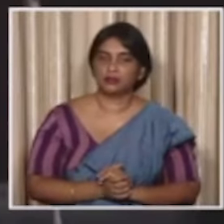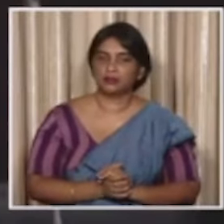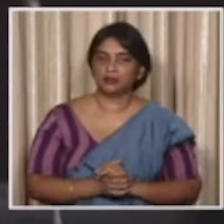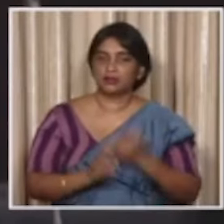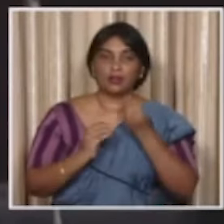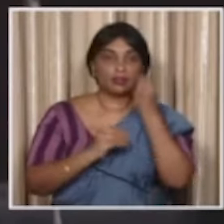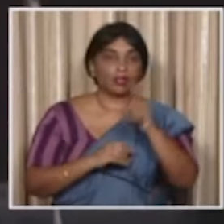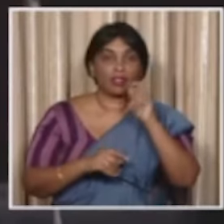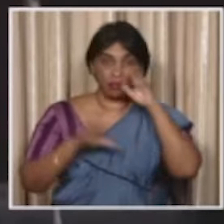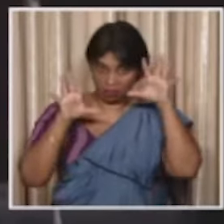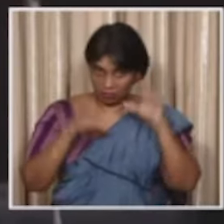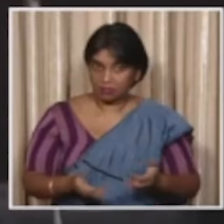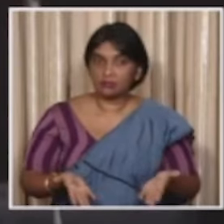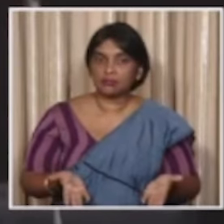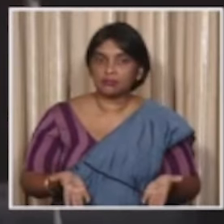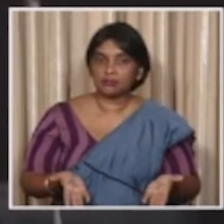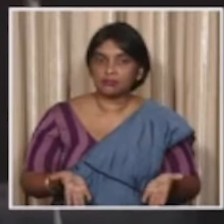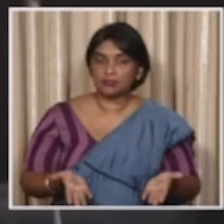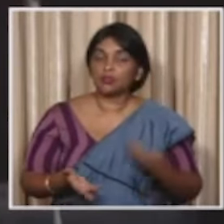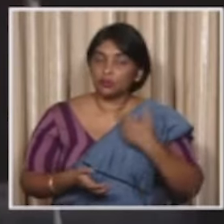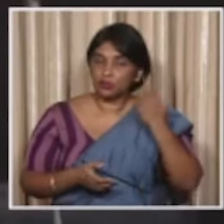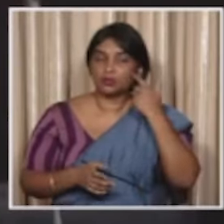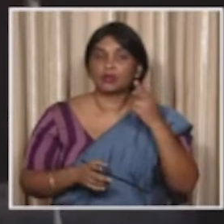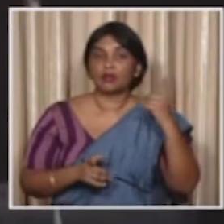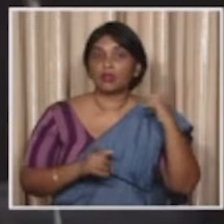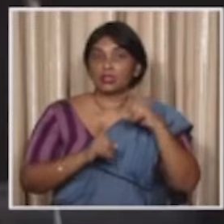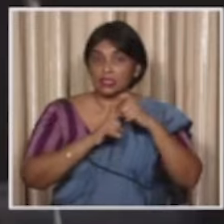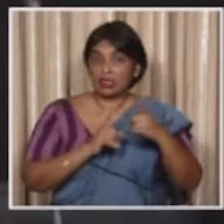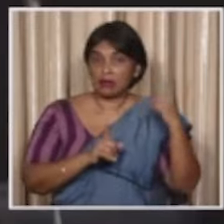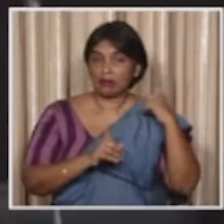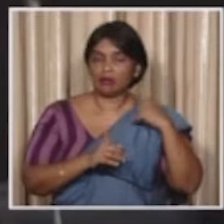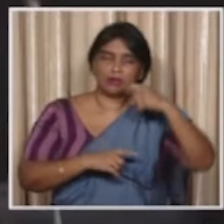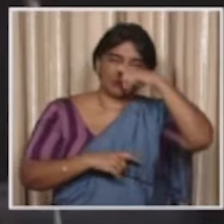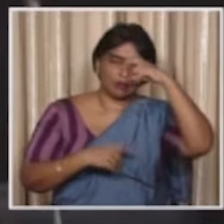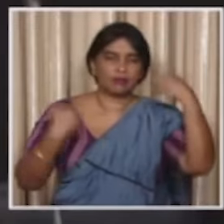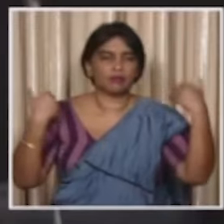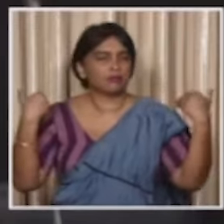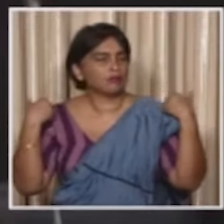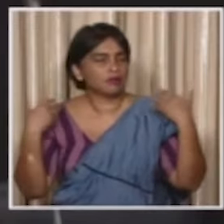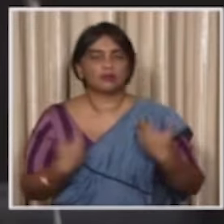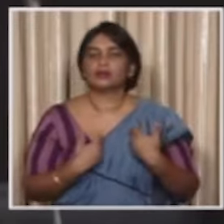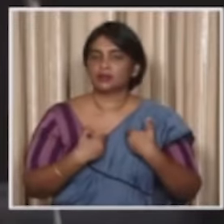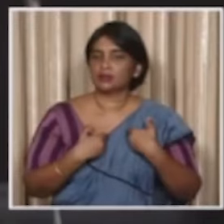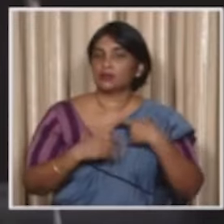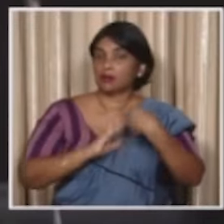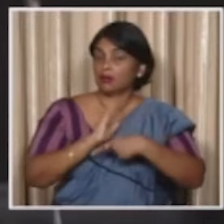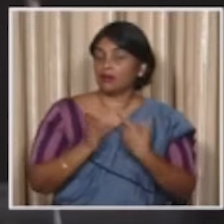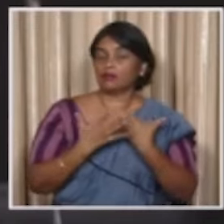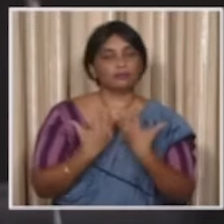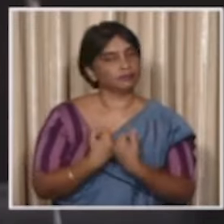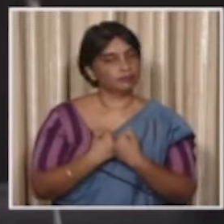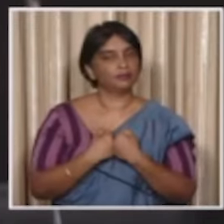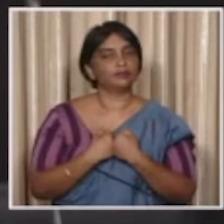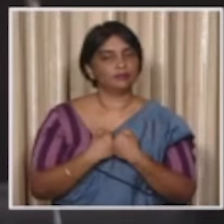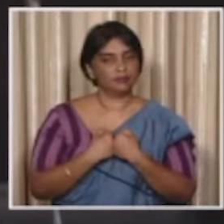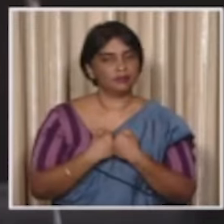දෙන්න මේක අපොච්චිගේ බූදලේද? අපි දන්නවා රණයුරු හැටියට අපි කොච්චර ලේද ආඩිය කඳුළු හෙලලාද මේ රට එකට තියාගන්න උත්සාහ